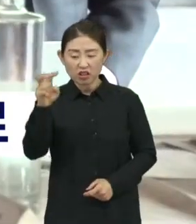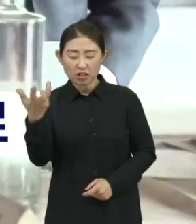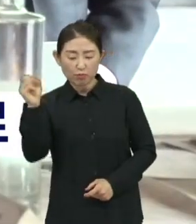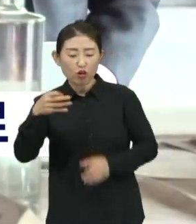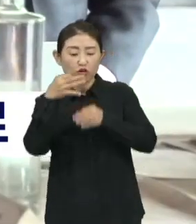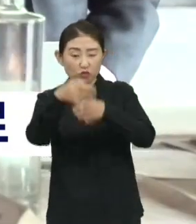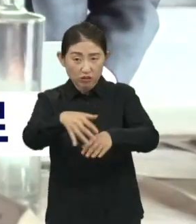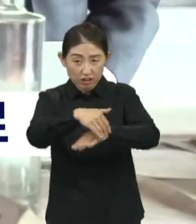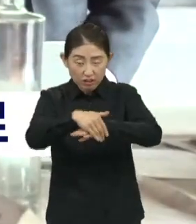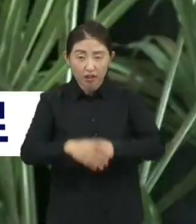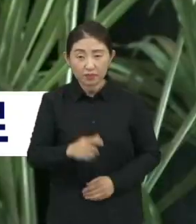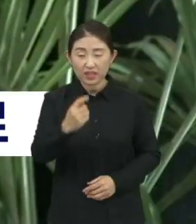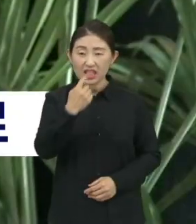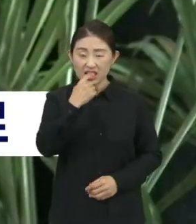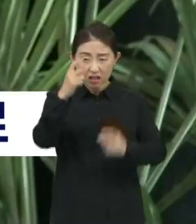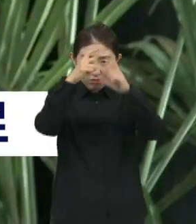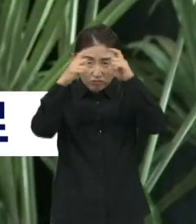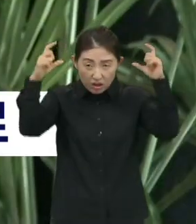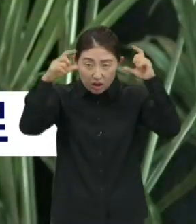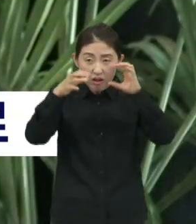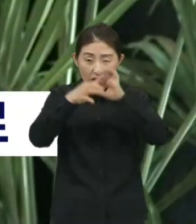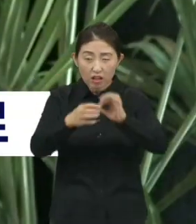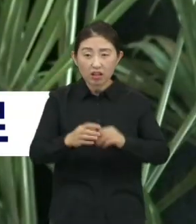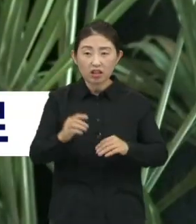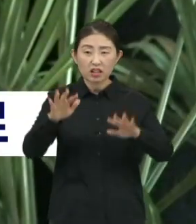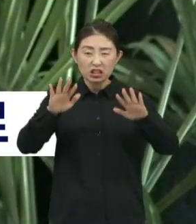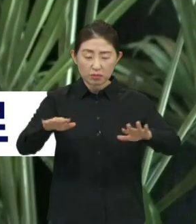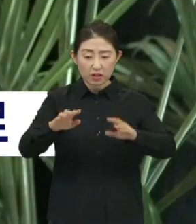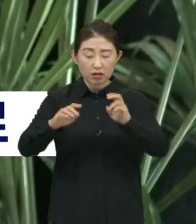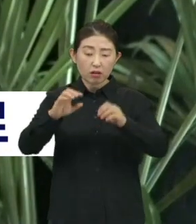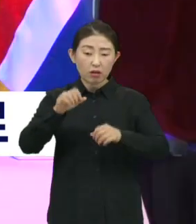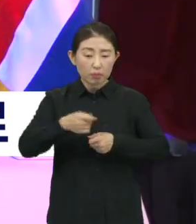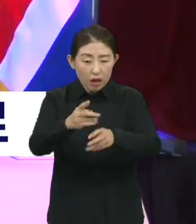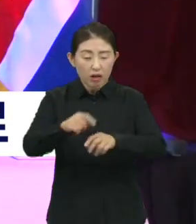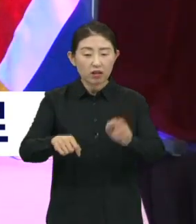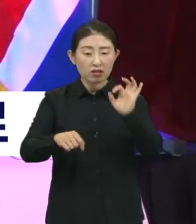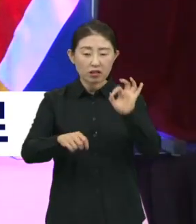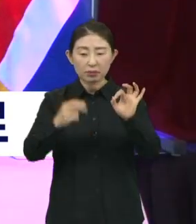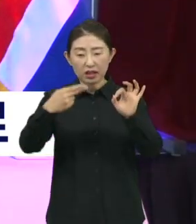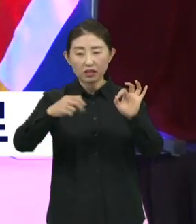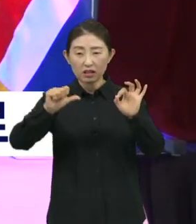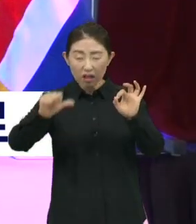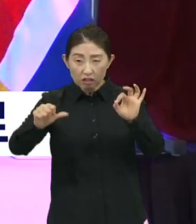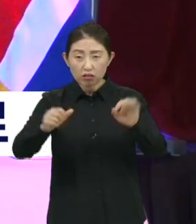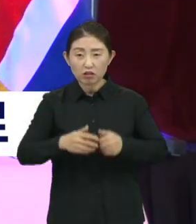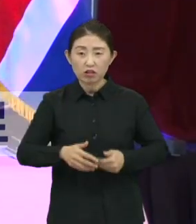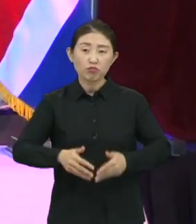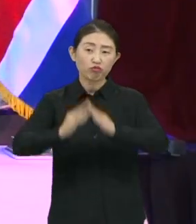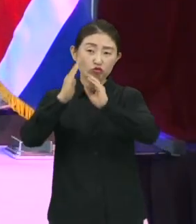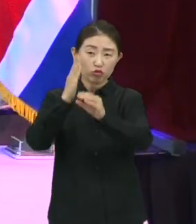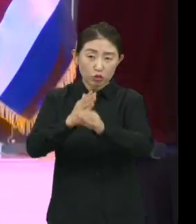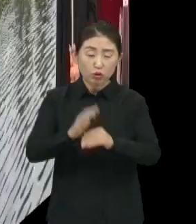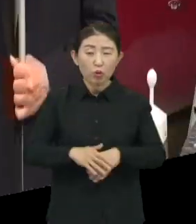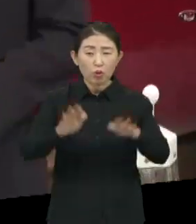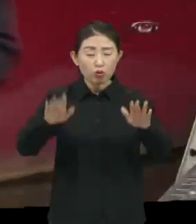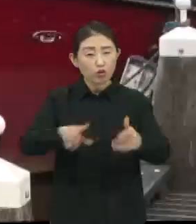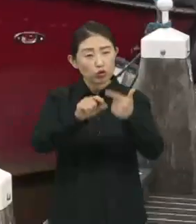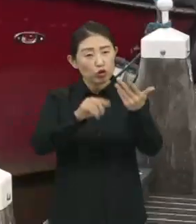UAE 아부다비에서 10헥타르 규모의 스마트팜을 건설 중으로 국내 사업은 올 하반기 착공